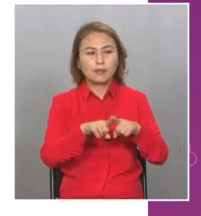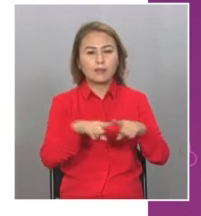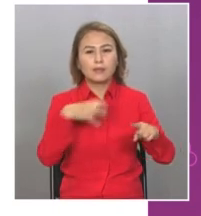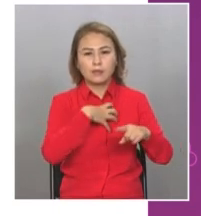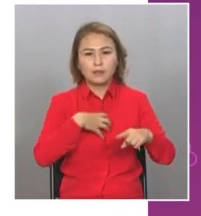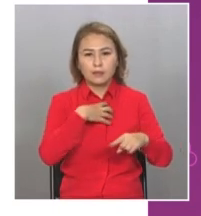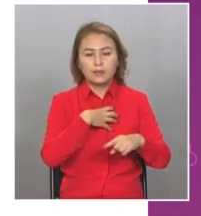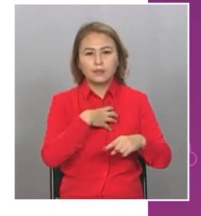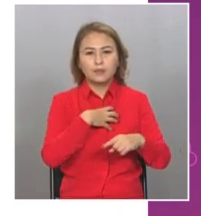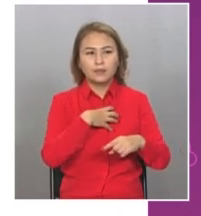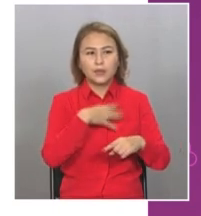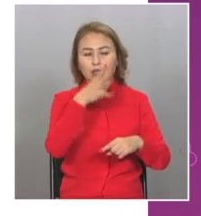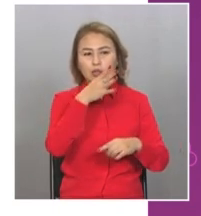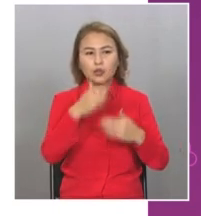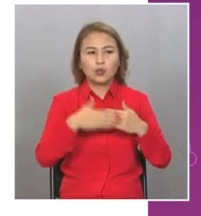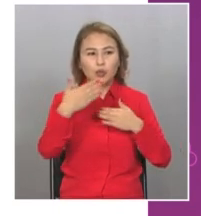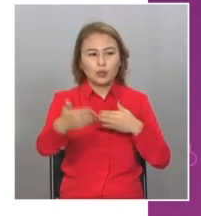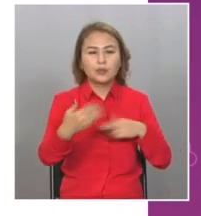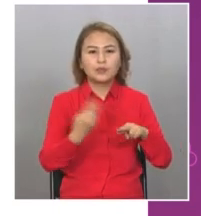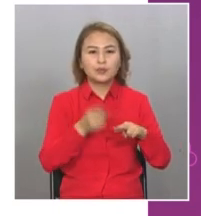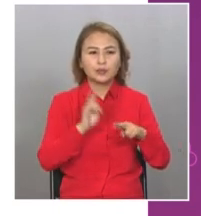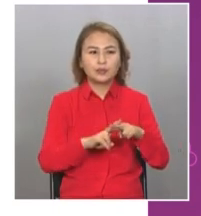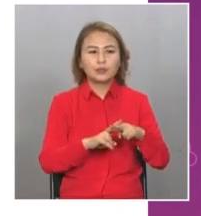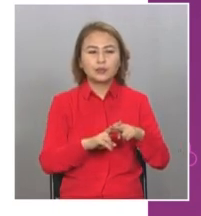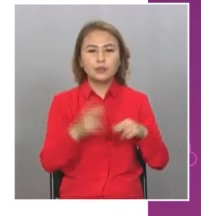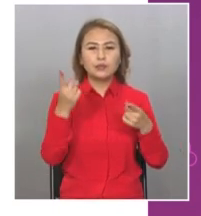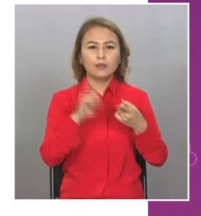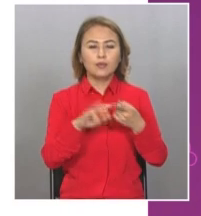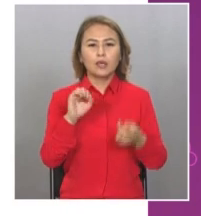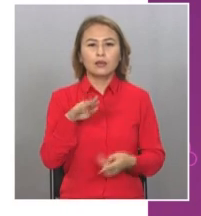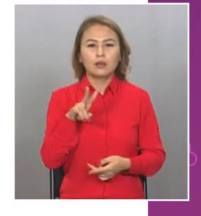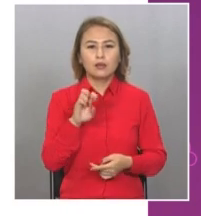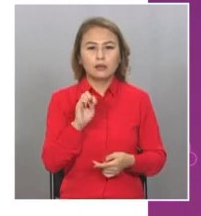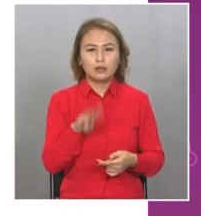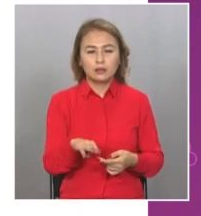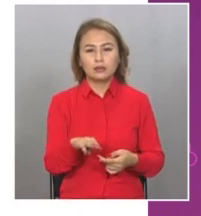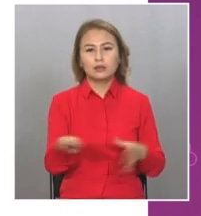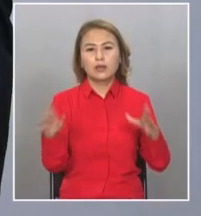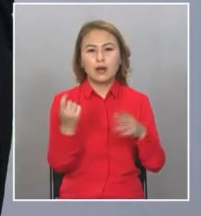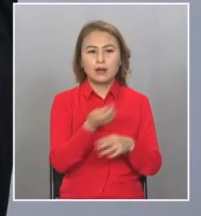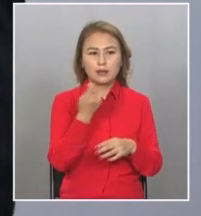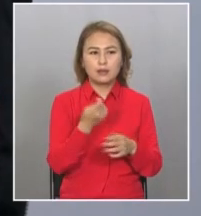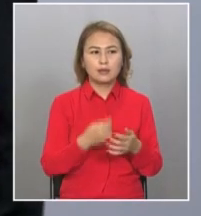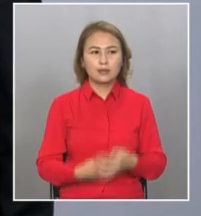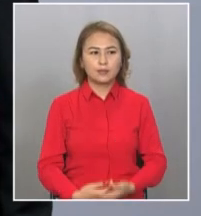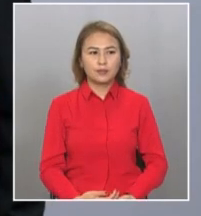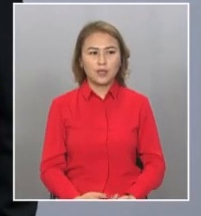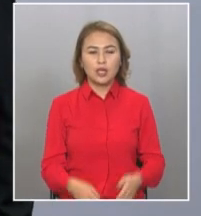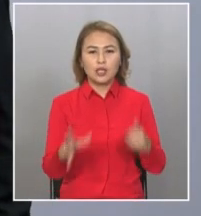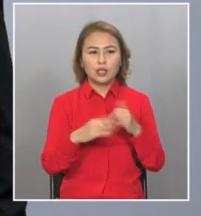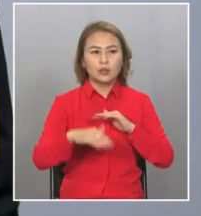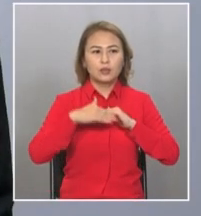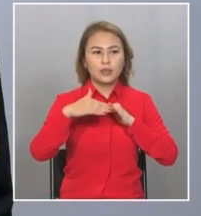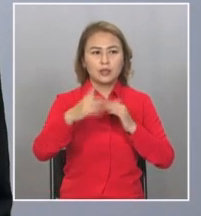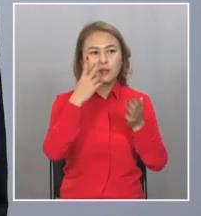негізінен шұғыл континентті болып келеді, оған әсер ретінде Атлант мұхитынан әсер аз. Ал енді жердің төсеніш